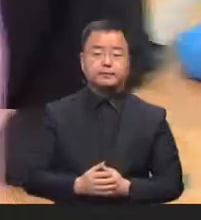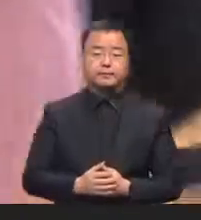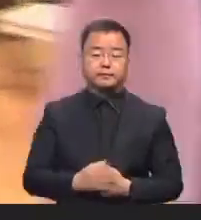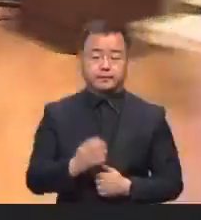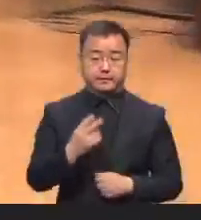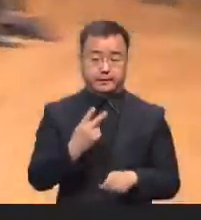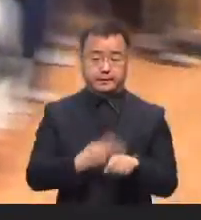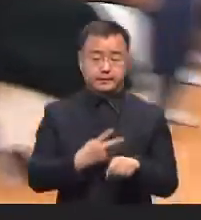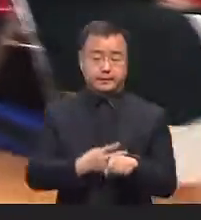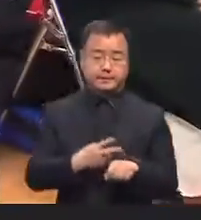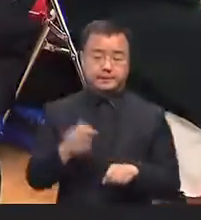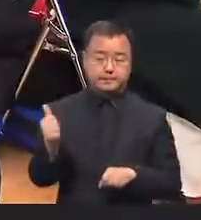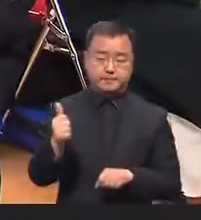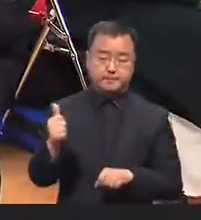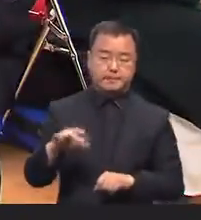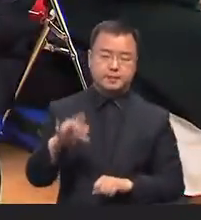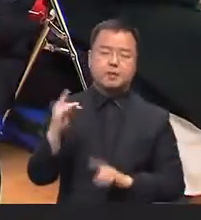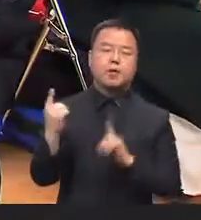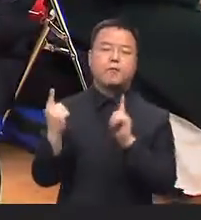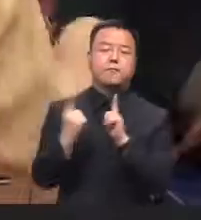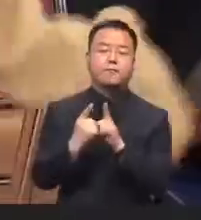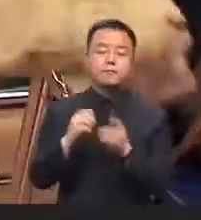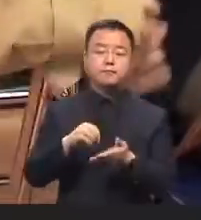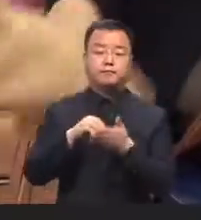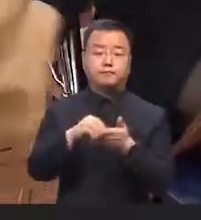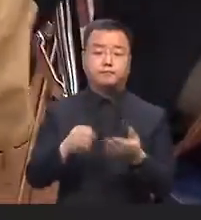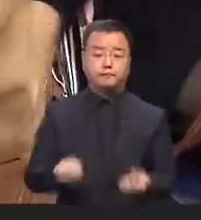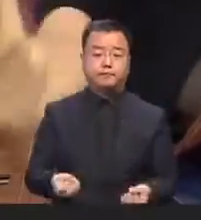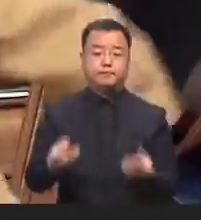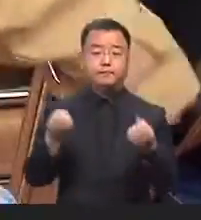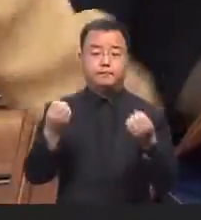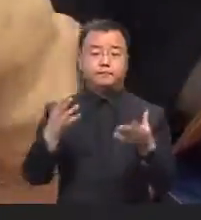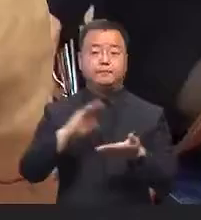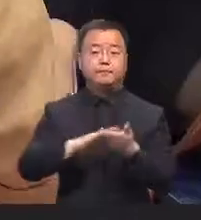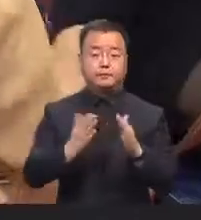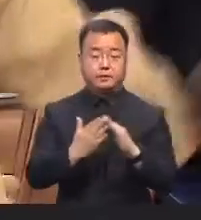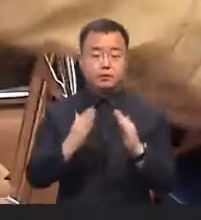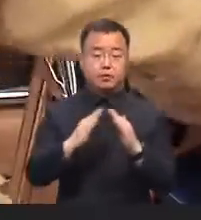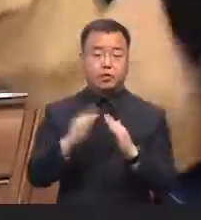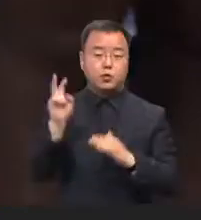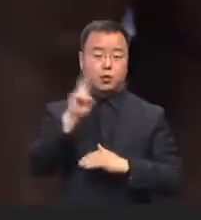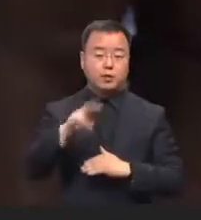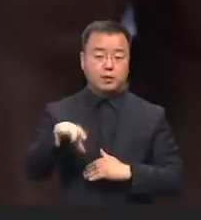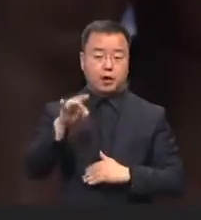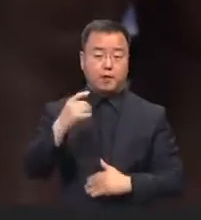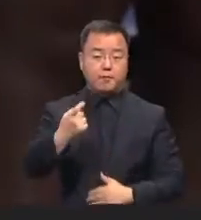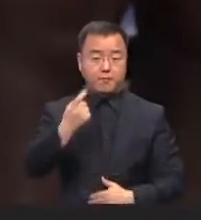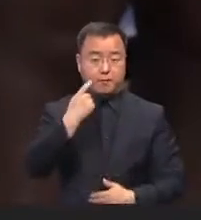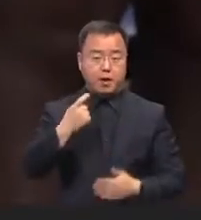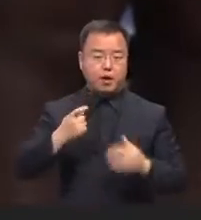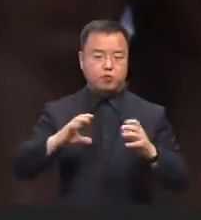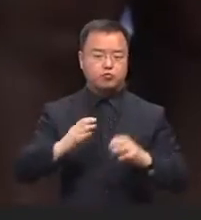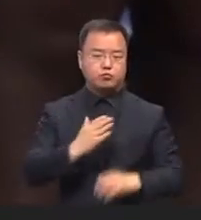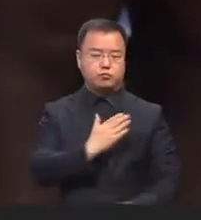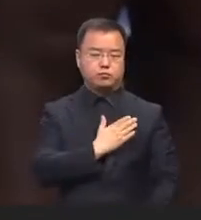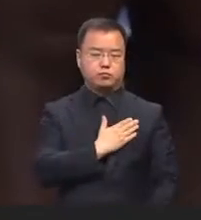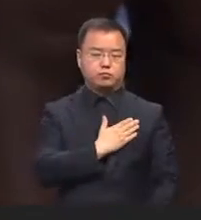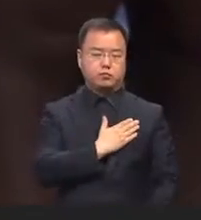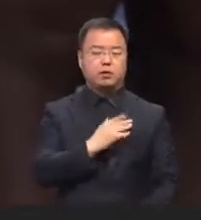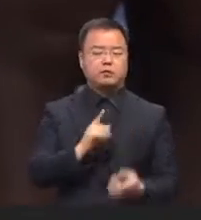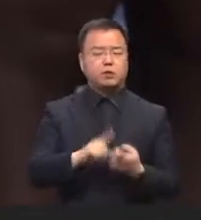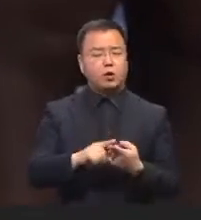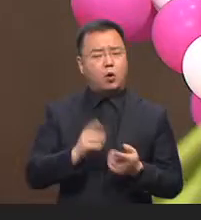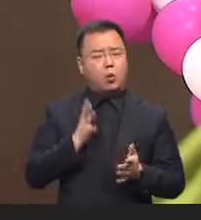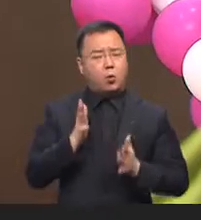선생님을 처음 만나는 입학식 유치원 노래도 처음 배우고 국기에 대한 경우에도 아직 어색하지만 새